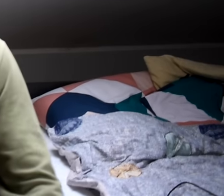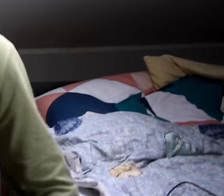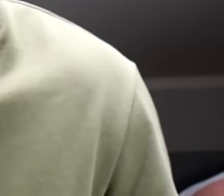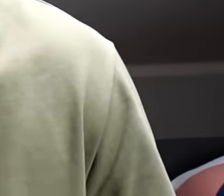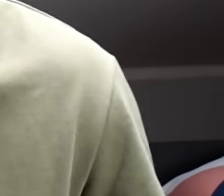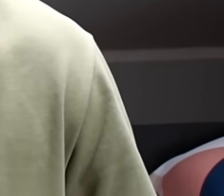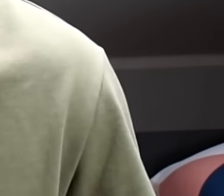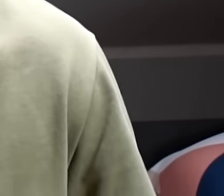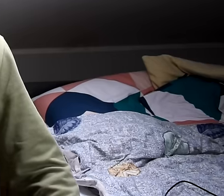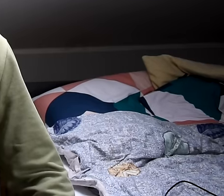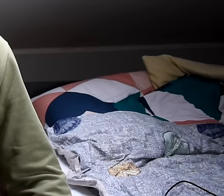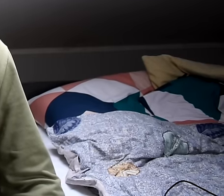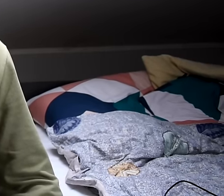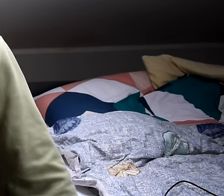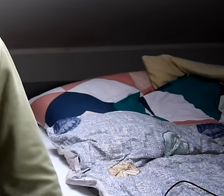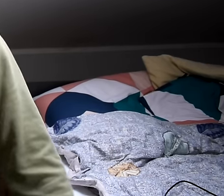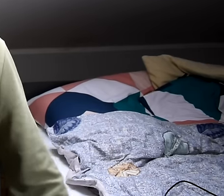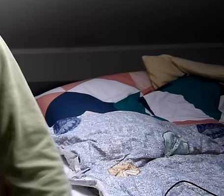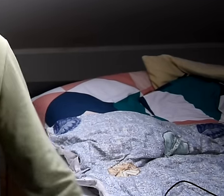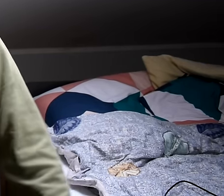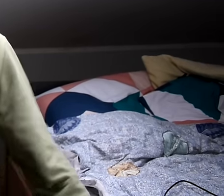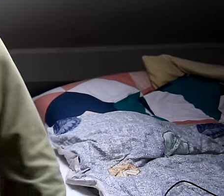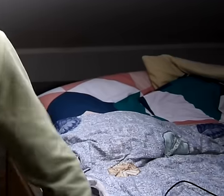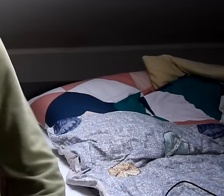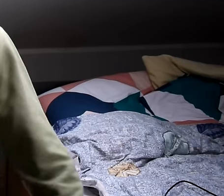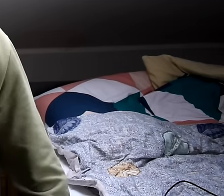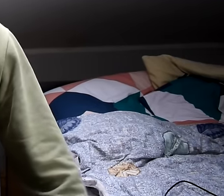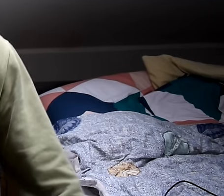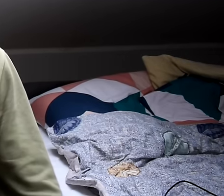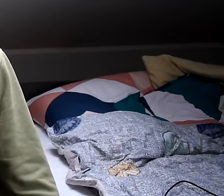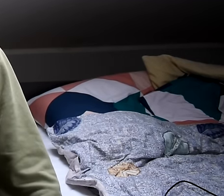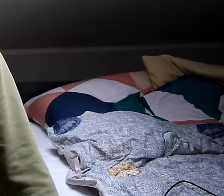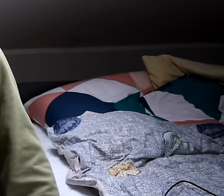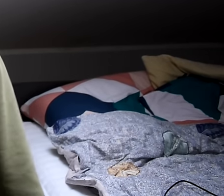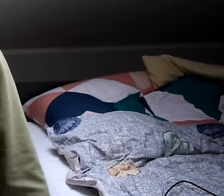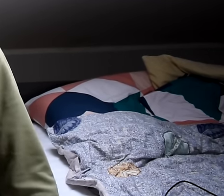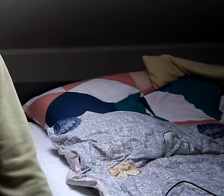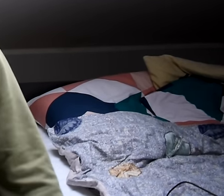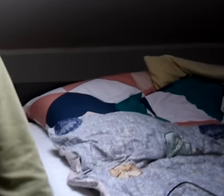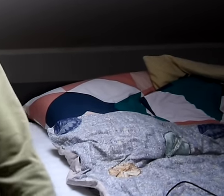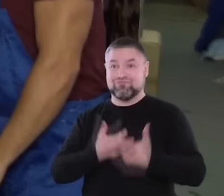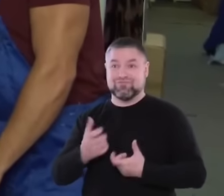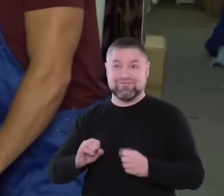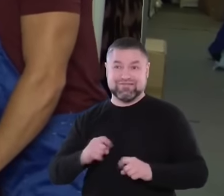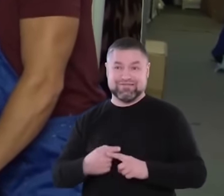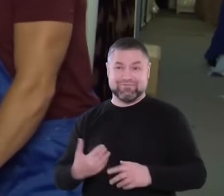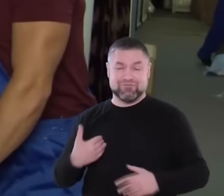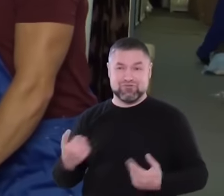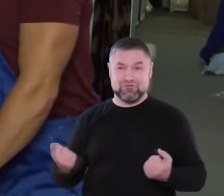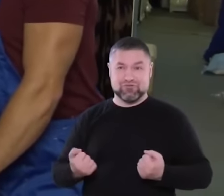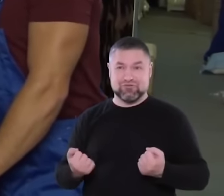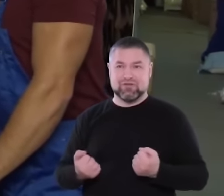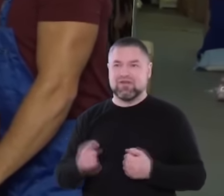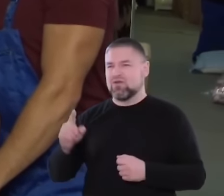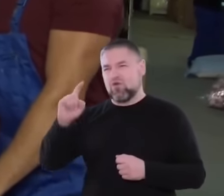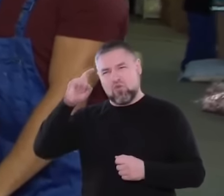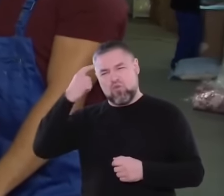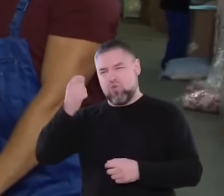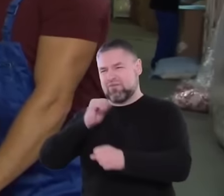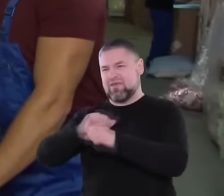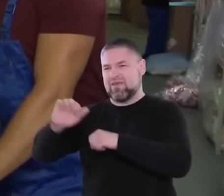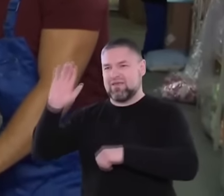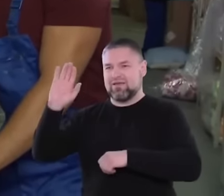Dobrze się tam... Co k***a? Co miałem na pił do drewna, czy co? O co ci chodzi? Ale ty głupi jesteś,